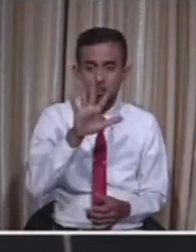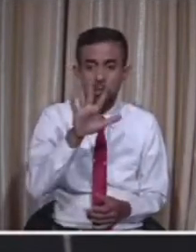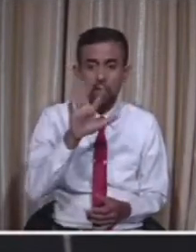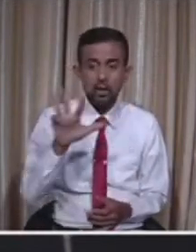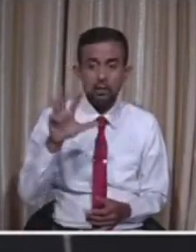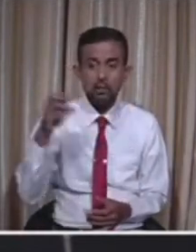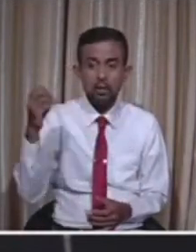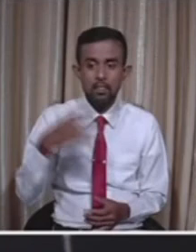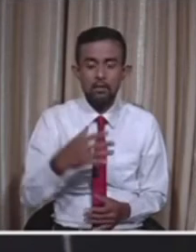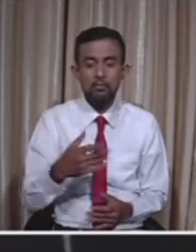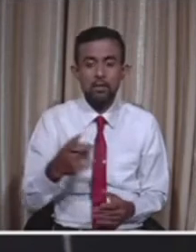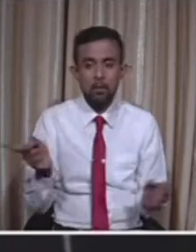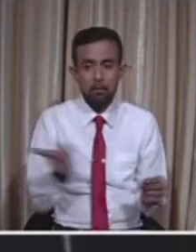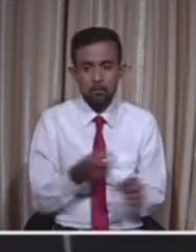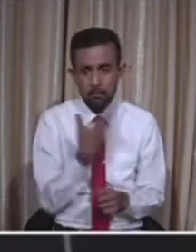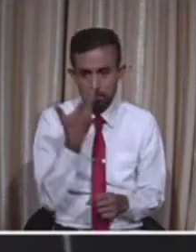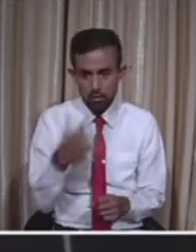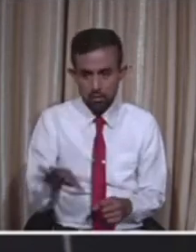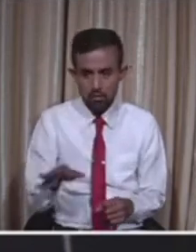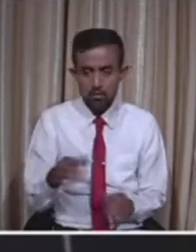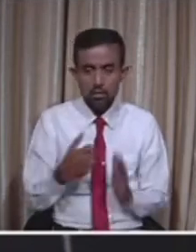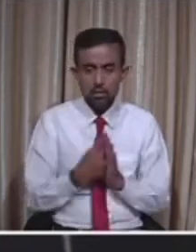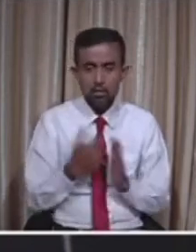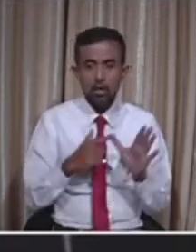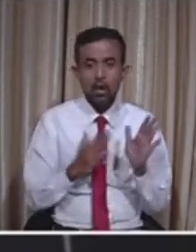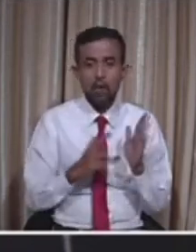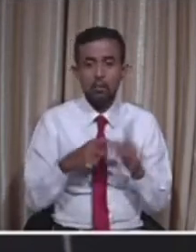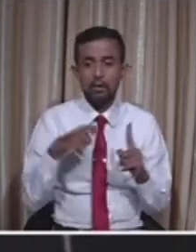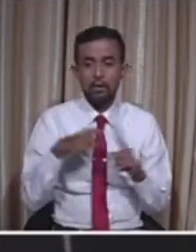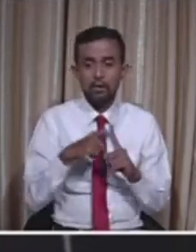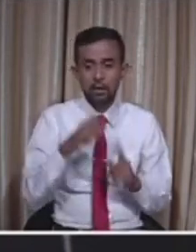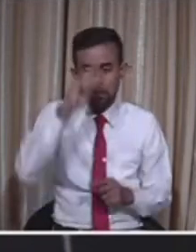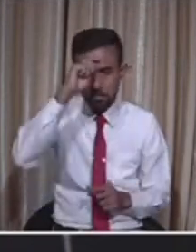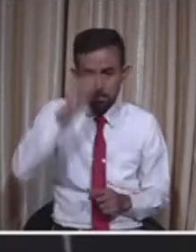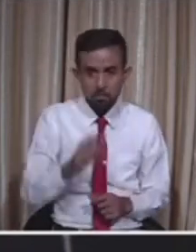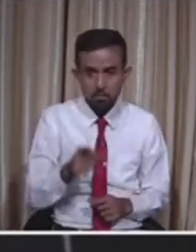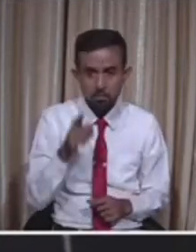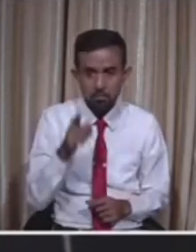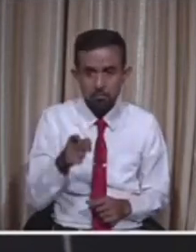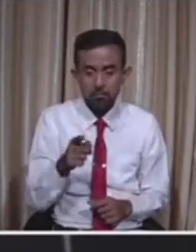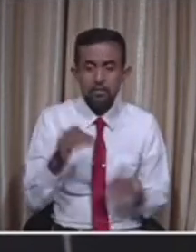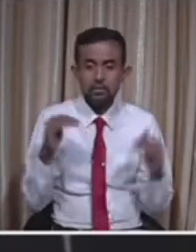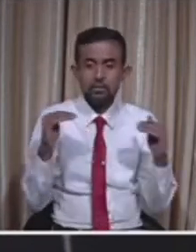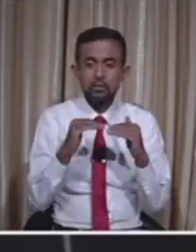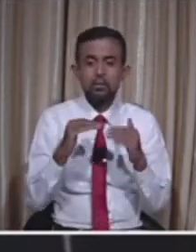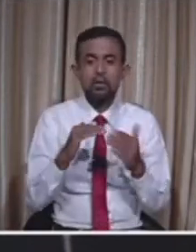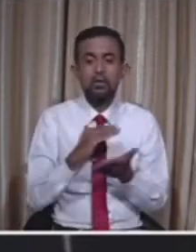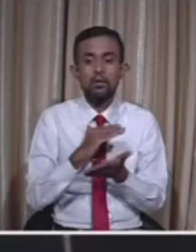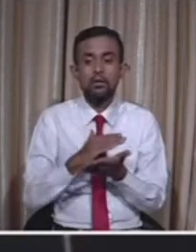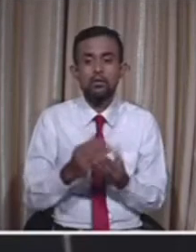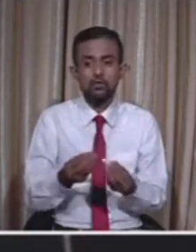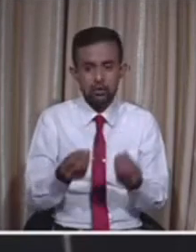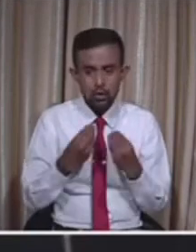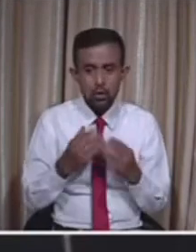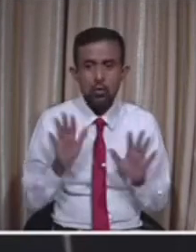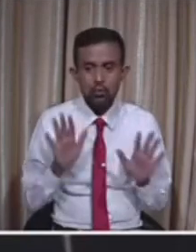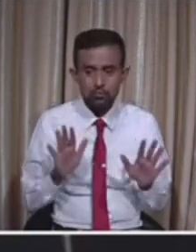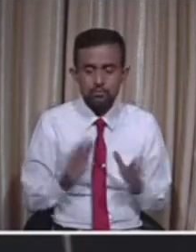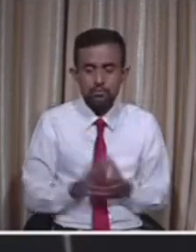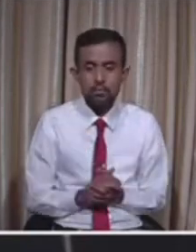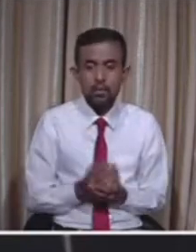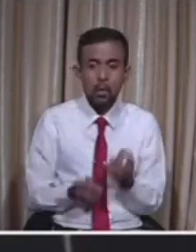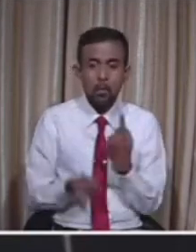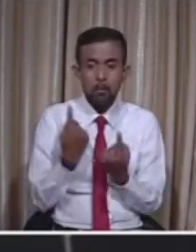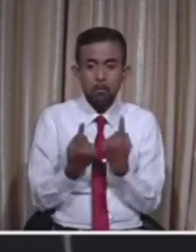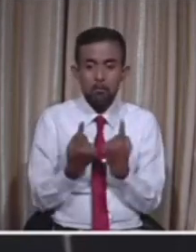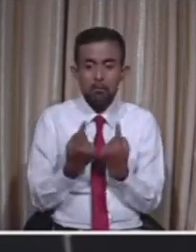2022/05 දින මිලේච්ඡ ලෙස ඝාතනය කරලද ගරු අමරකීර්ති අතිගෞරවනීය මැතිතුමා වෙනුවෙන් යුක්තිය සහ සාධාරණ යුතුය කළ යුතුයි. එම පරීක්ෂණ